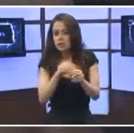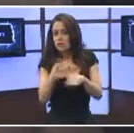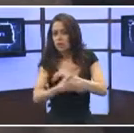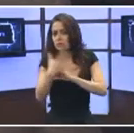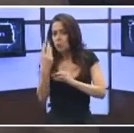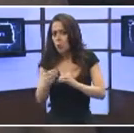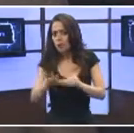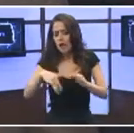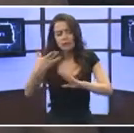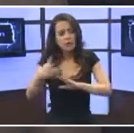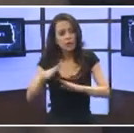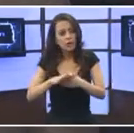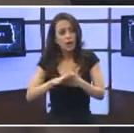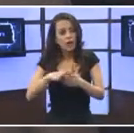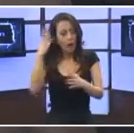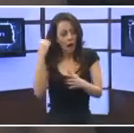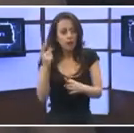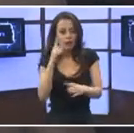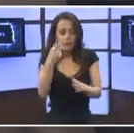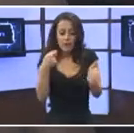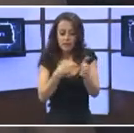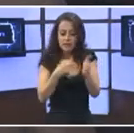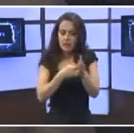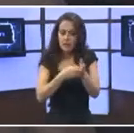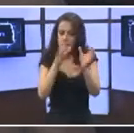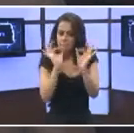önce anlamlı bir isimle bu işe başlıyor olmanız